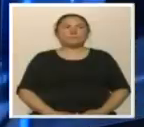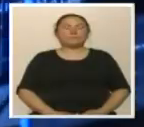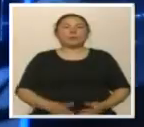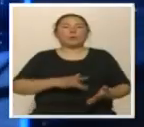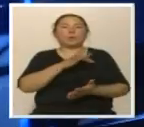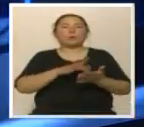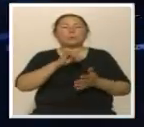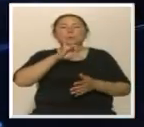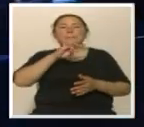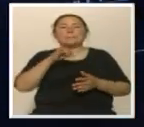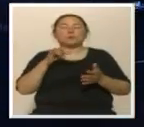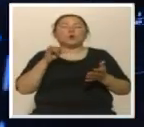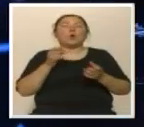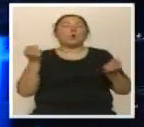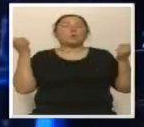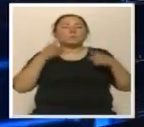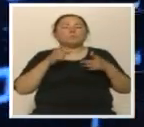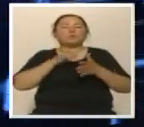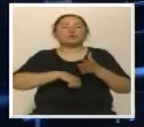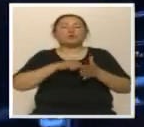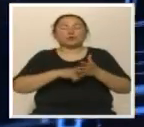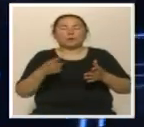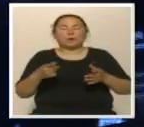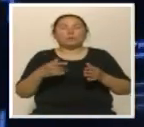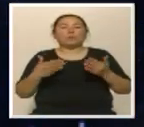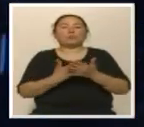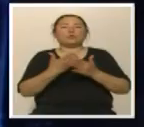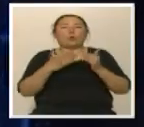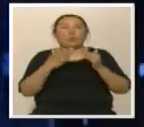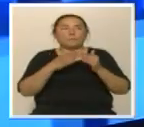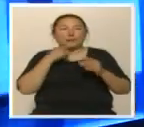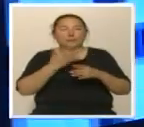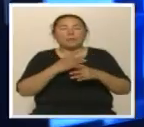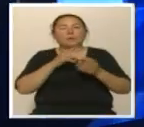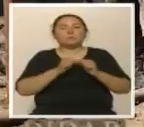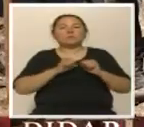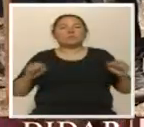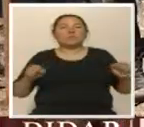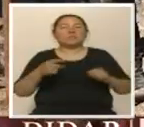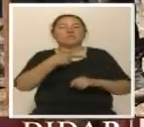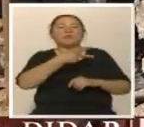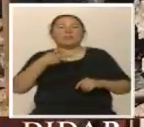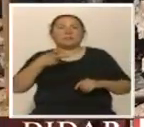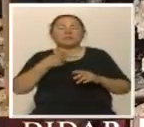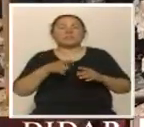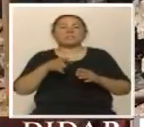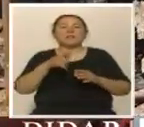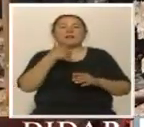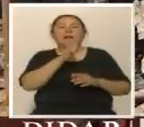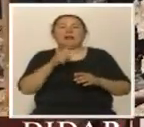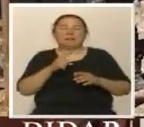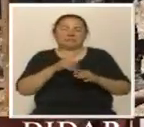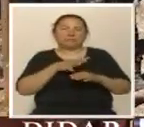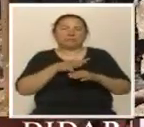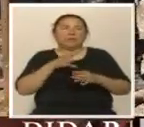жанаозене установлена причина взрыва в жилом доме об этом сообщает Областная прокуратура взрыв произошел в двухэтажном доме из-за утечки газа